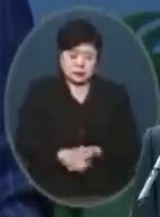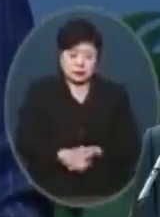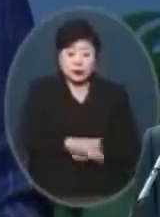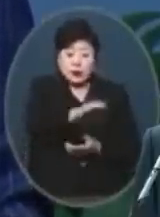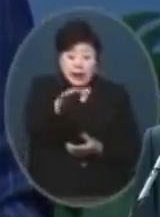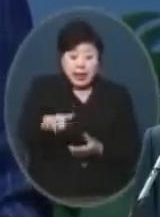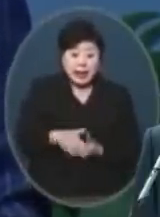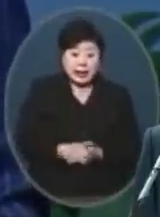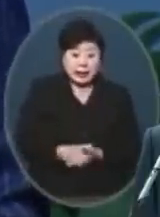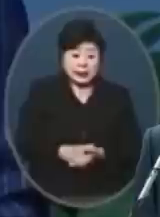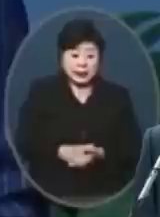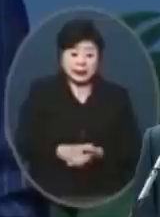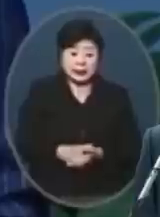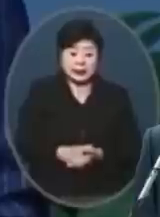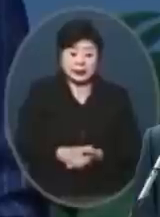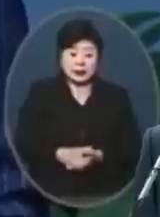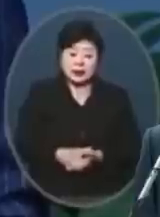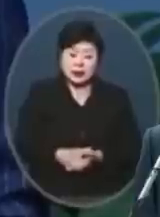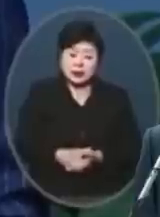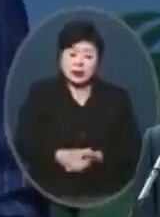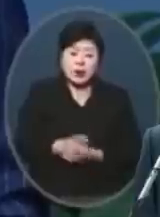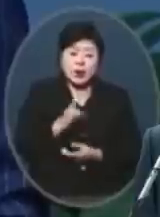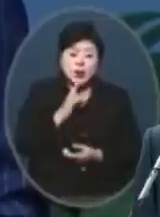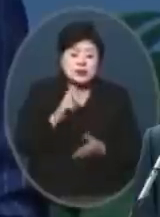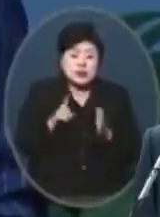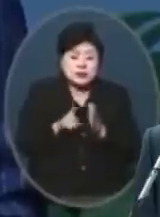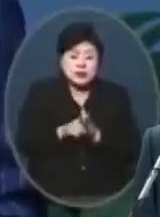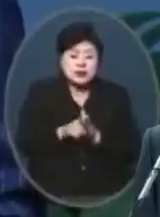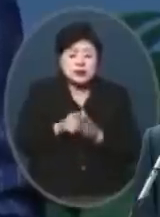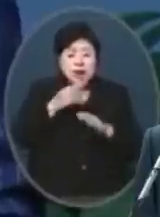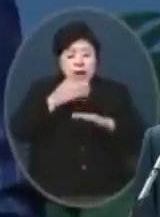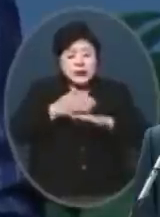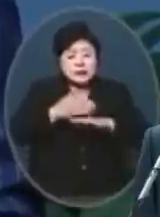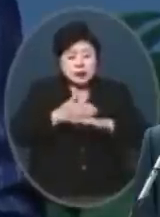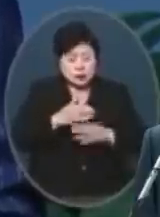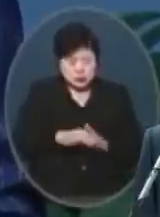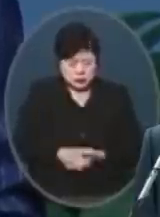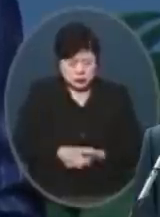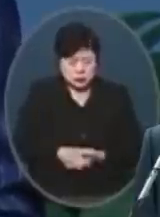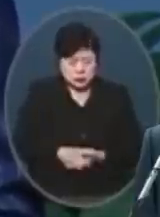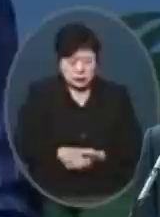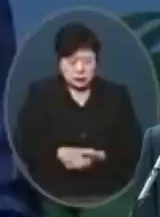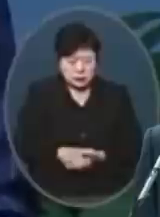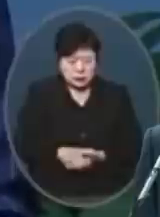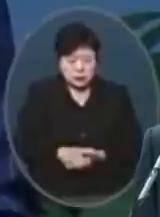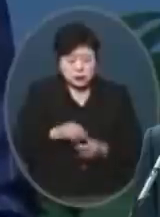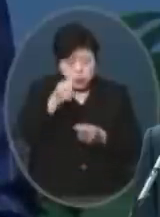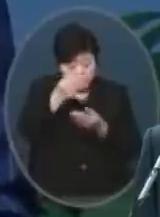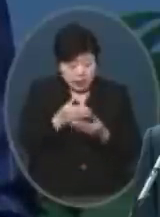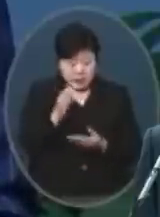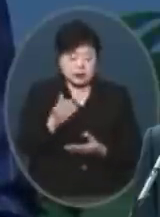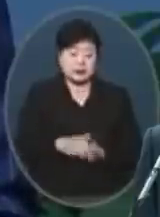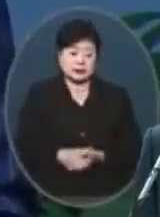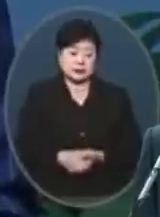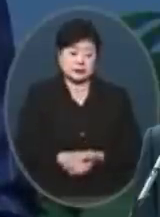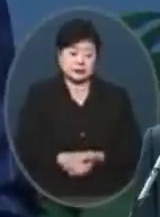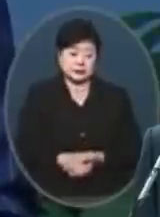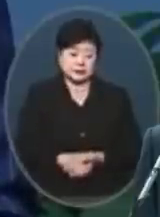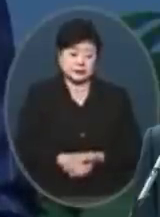우리가 오직 믿음과 감사로서 구원을 받게 되는 것입니다.